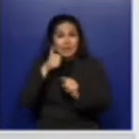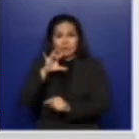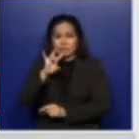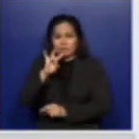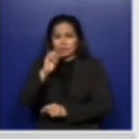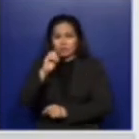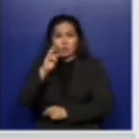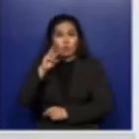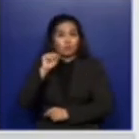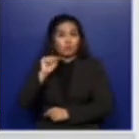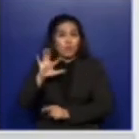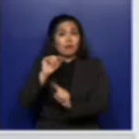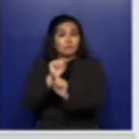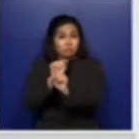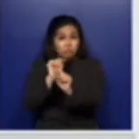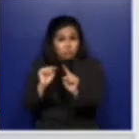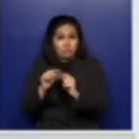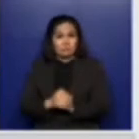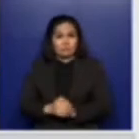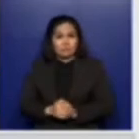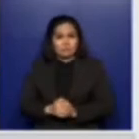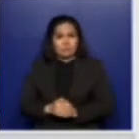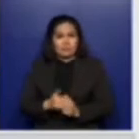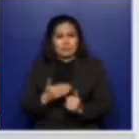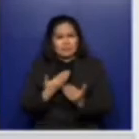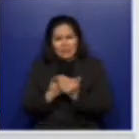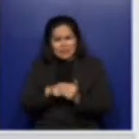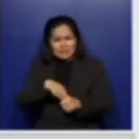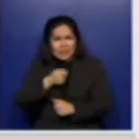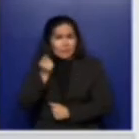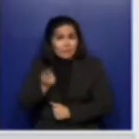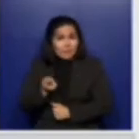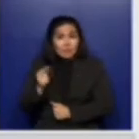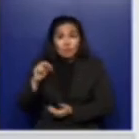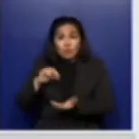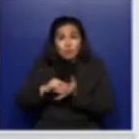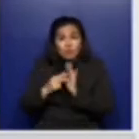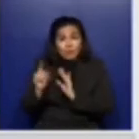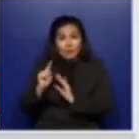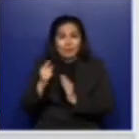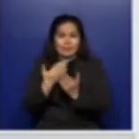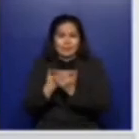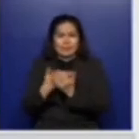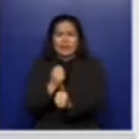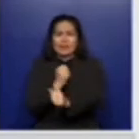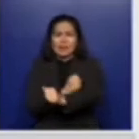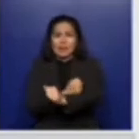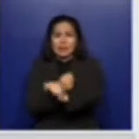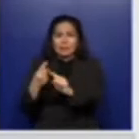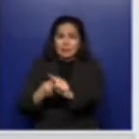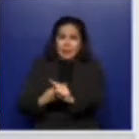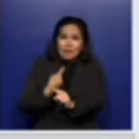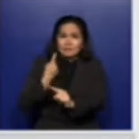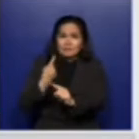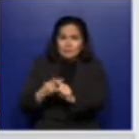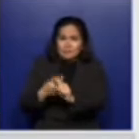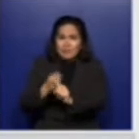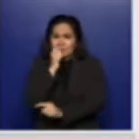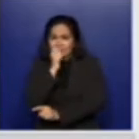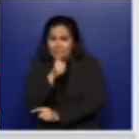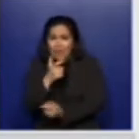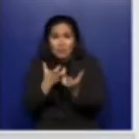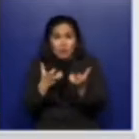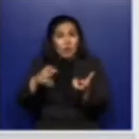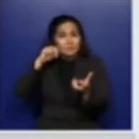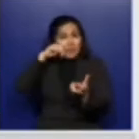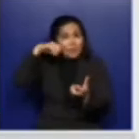76.5% ของงบประมาณรายจ่ายประจำความหมายก็คือว่าจะต้องไปจ่ายเป็นเงินเดือนค่าตอบแทนค่าใช้สอยค่าวัสดุต่างๆค่าน้ำ